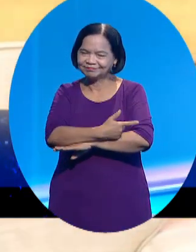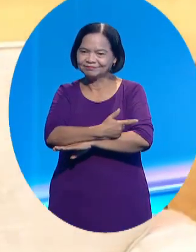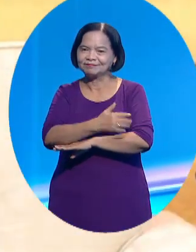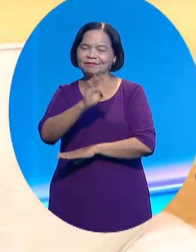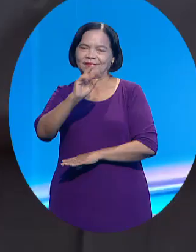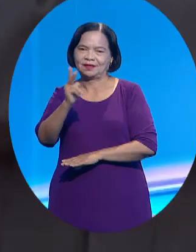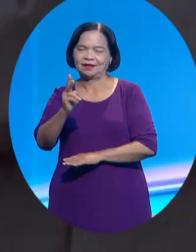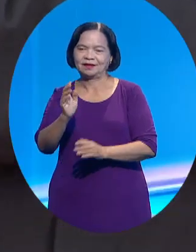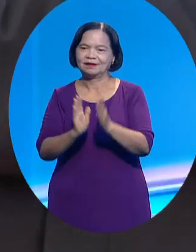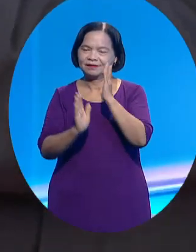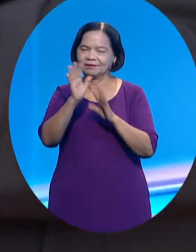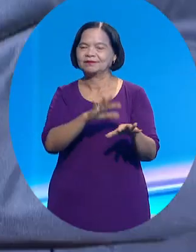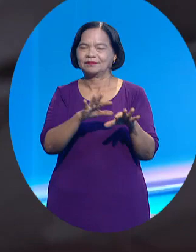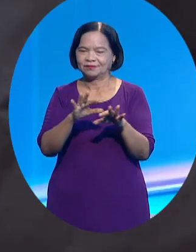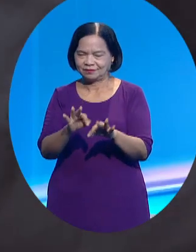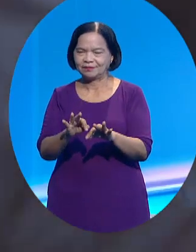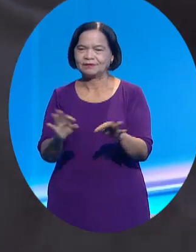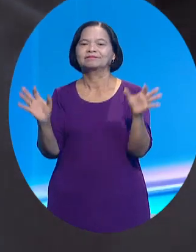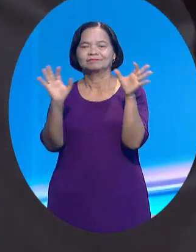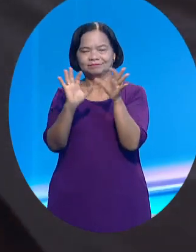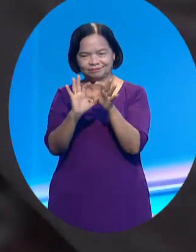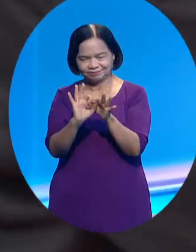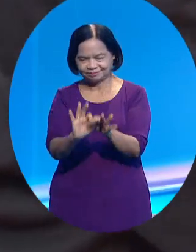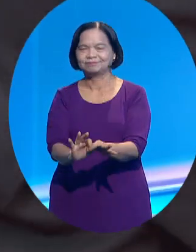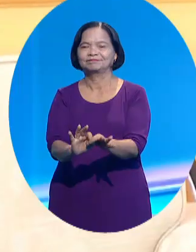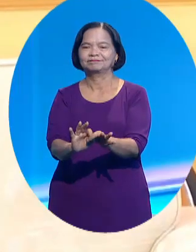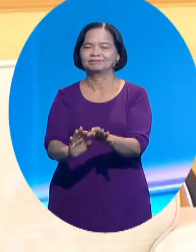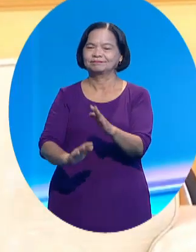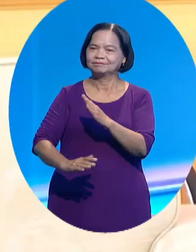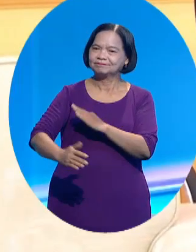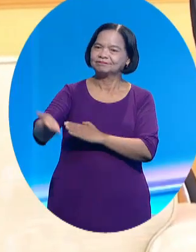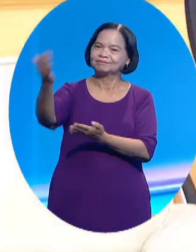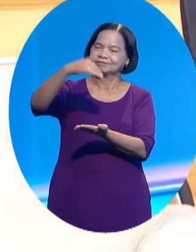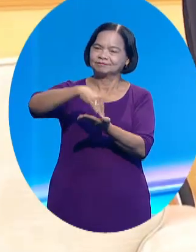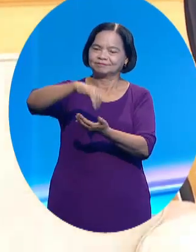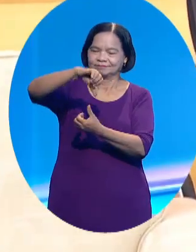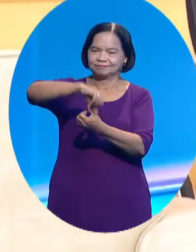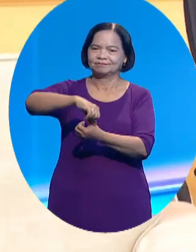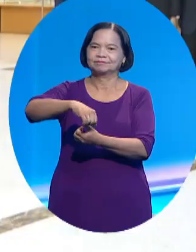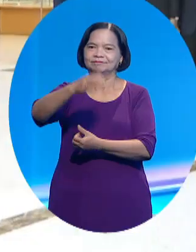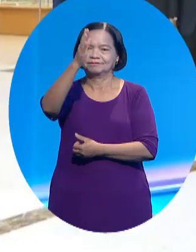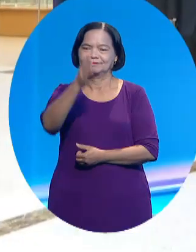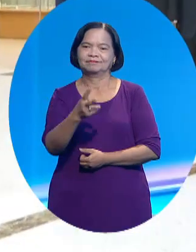Hải nói chung và thành phố Hồ Chí Minh sẽ có những hợp tác Thực chất góp phần tăng cường hơn nữa quan hệ hai địa phương